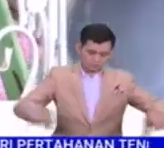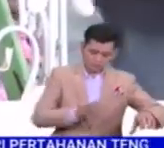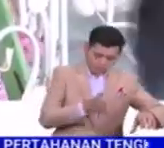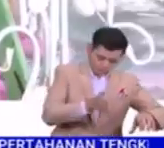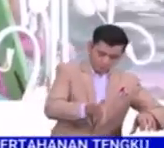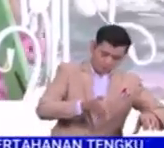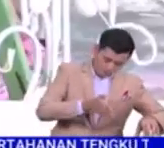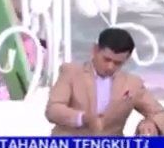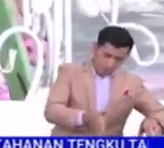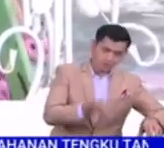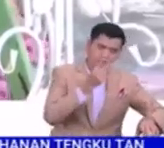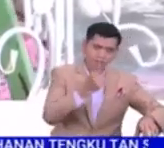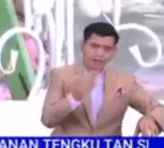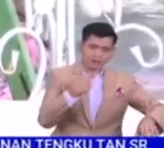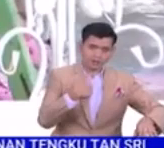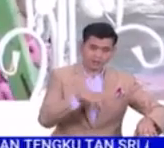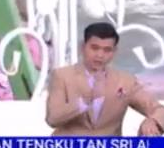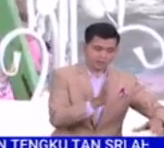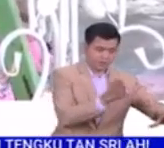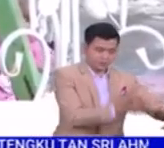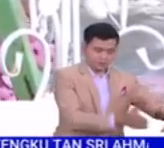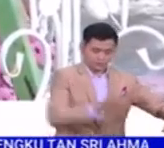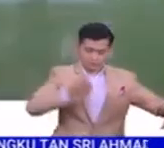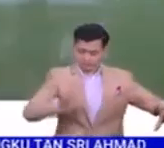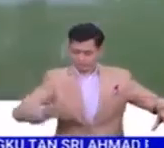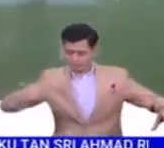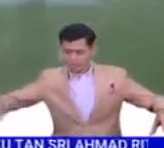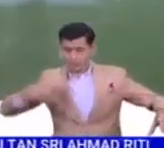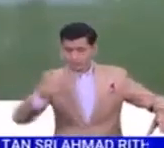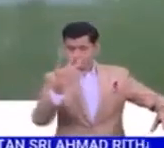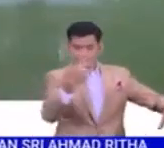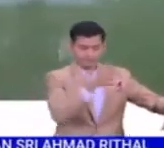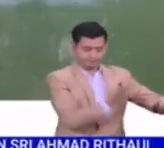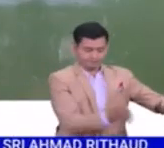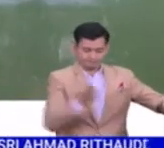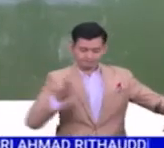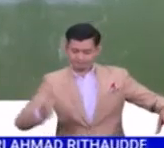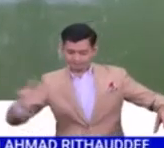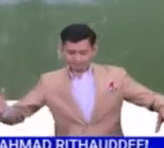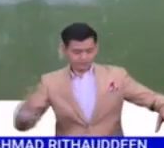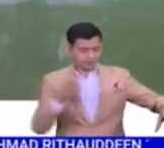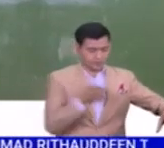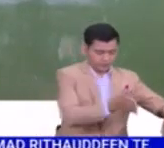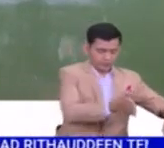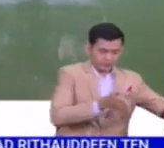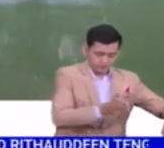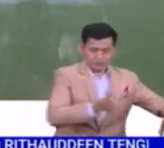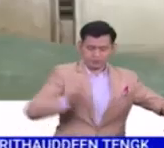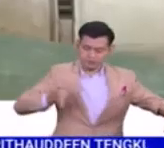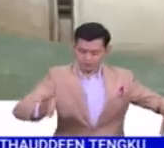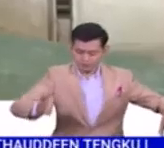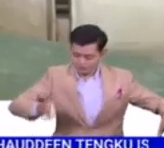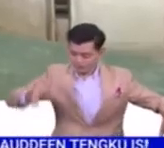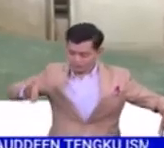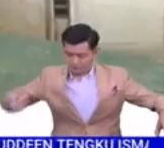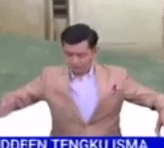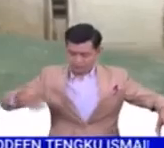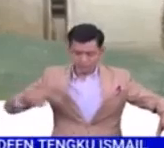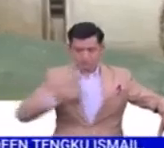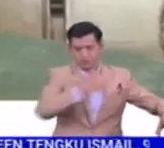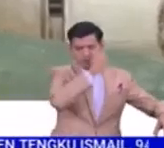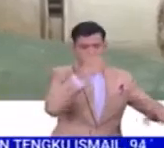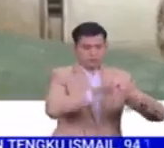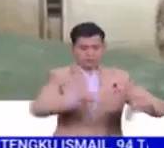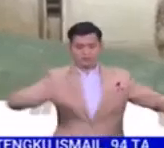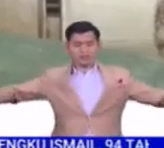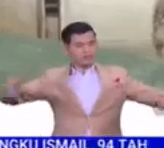dalam 3 uas atau 4 uas. 4 uas buluh tu kita potong untuk buat pelita sebab panjang-panjang pun dia nak support tak boleh